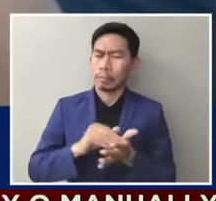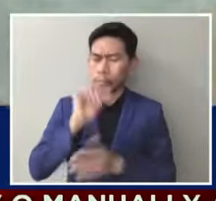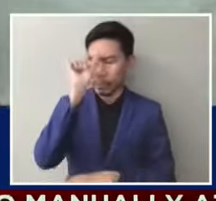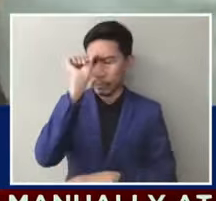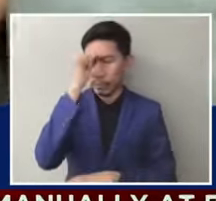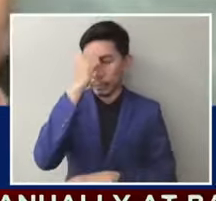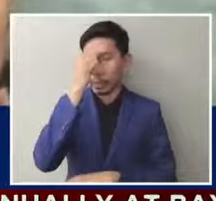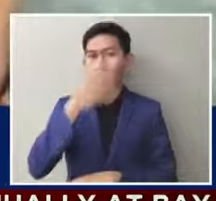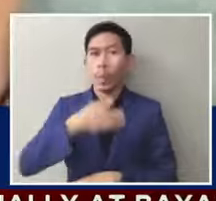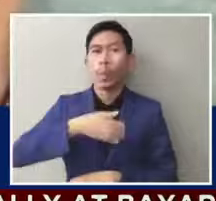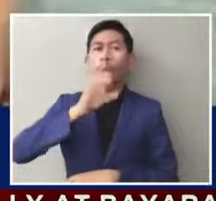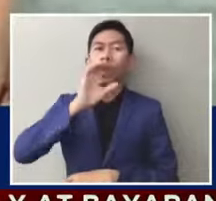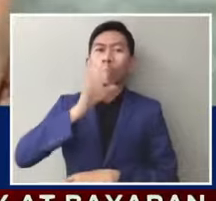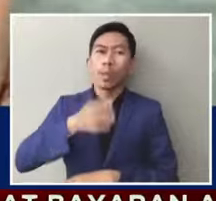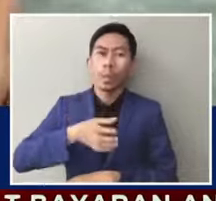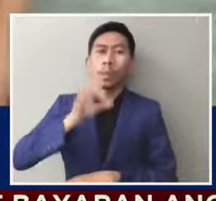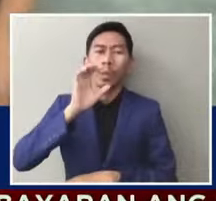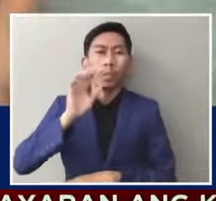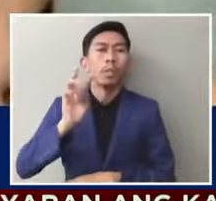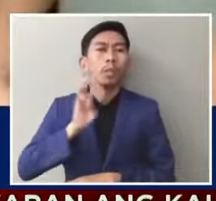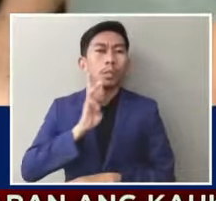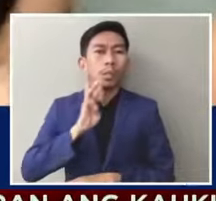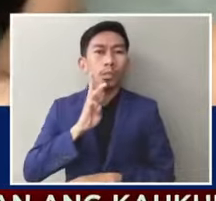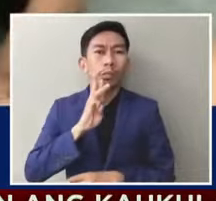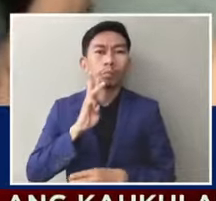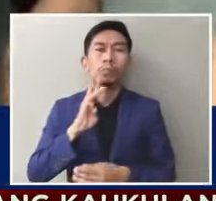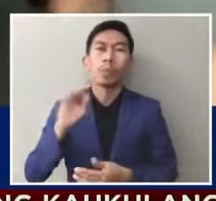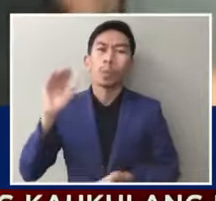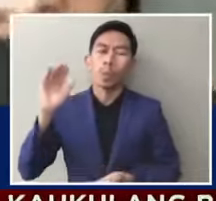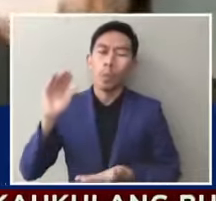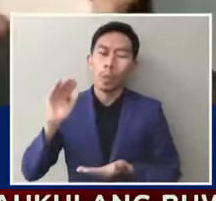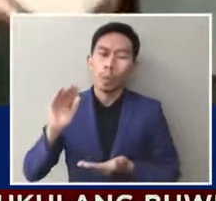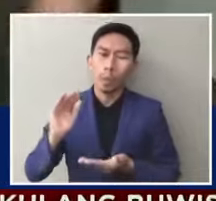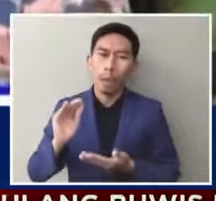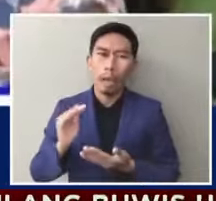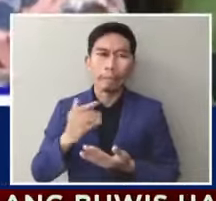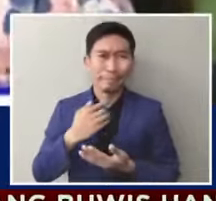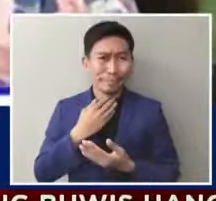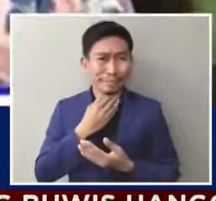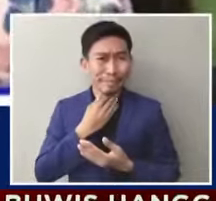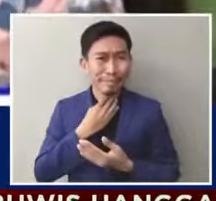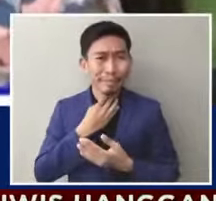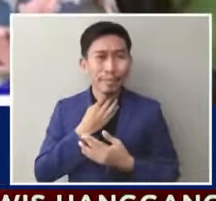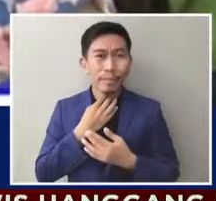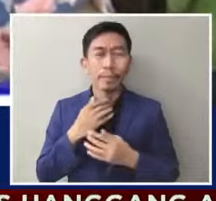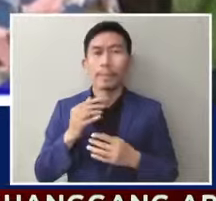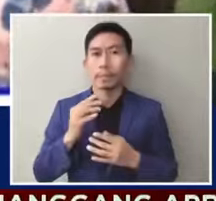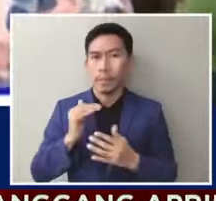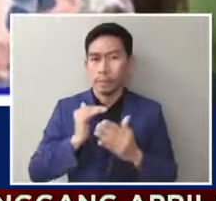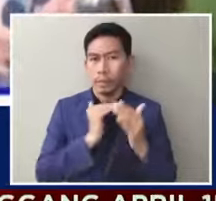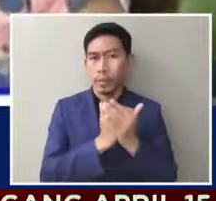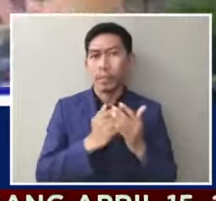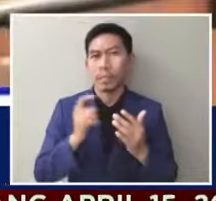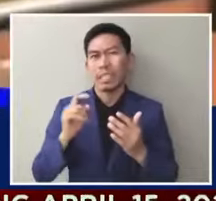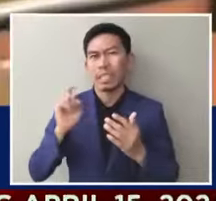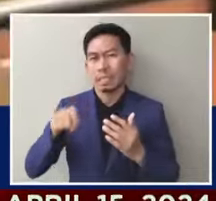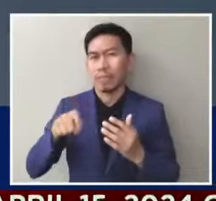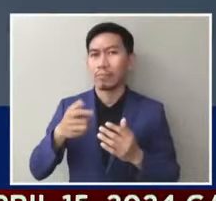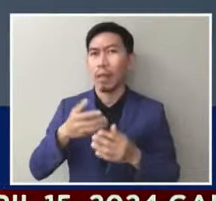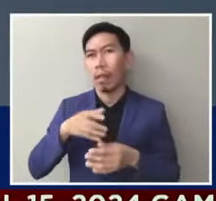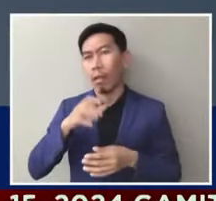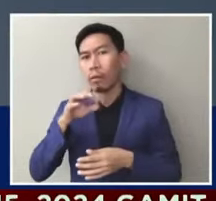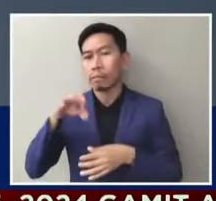ito upang hindi tayo ma-dehydrate. And then yung pag-iwas natin sa sobrang pag-inom ng tsaa, ng kape, ng